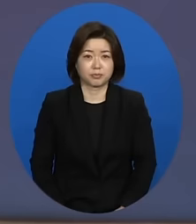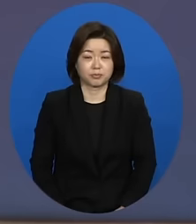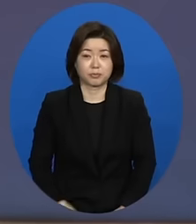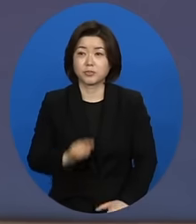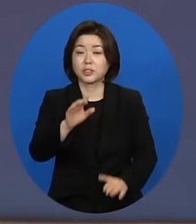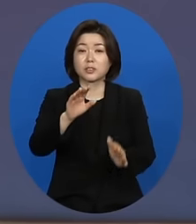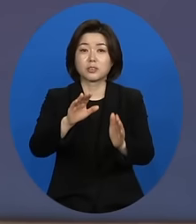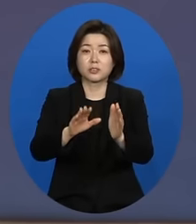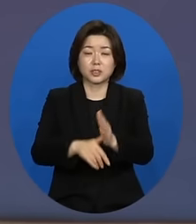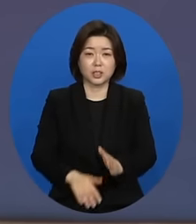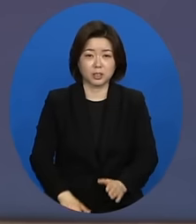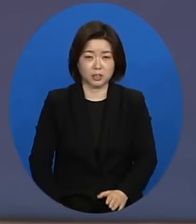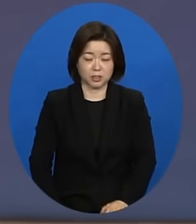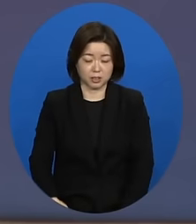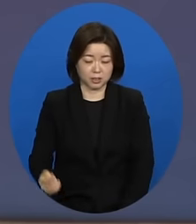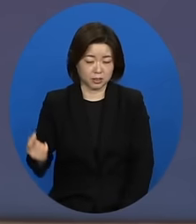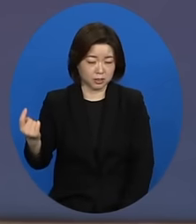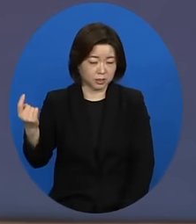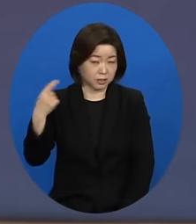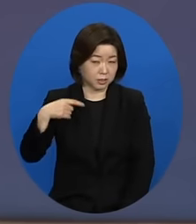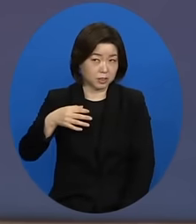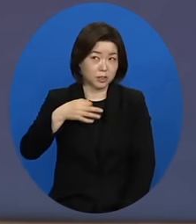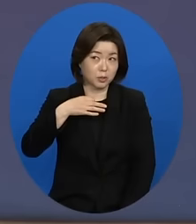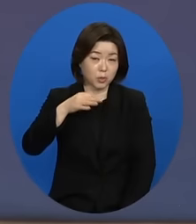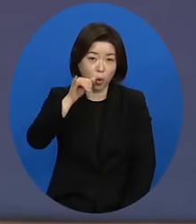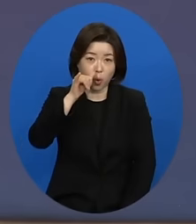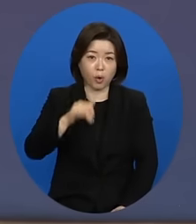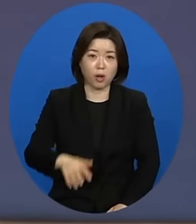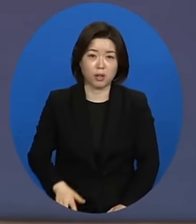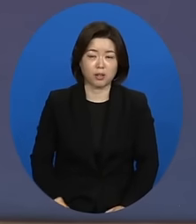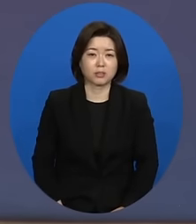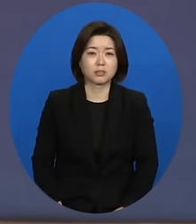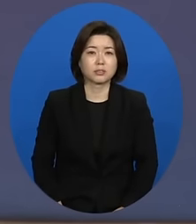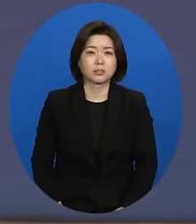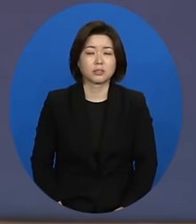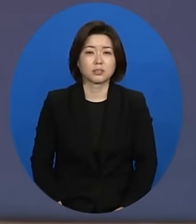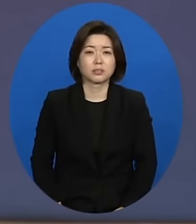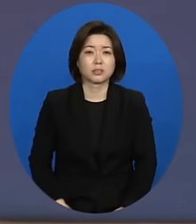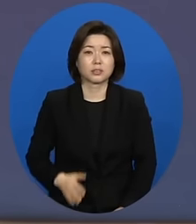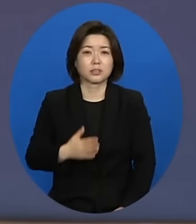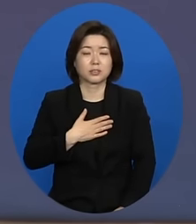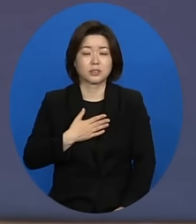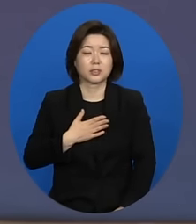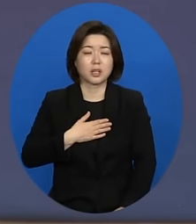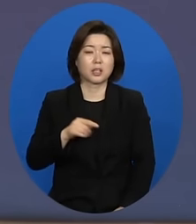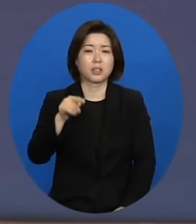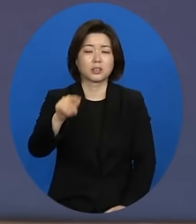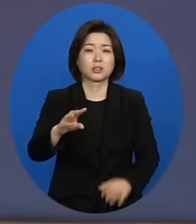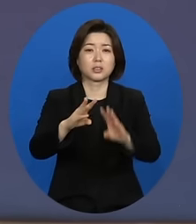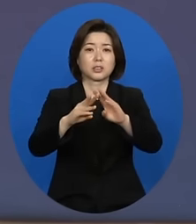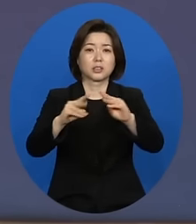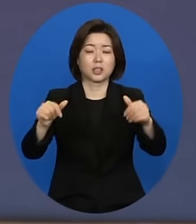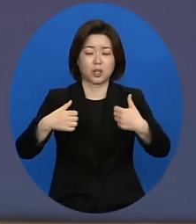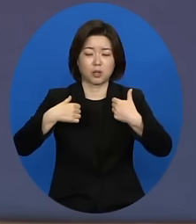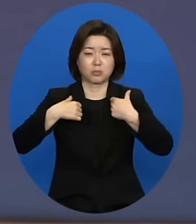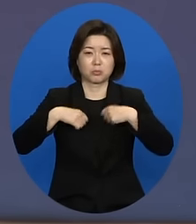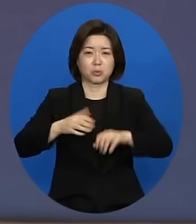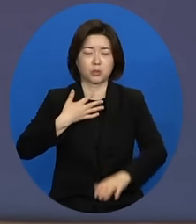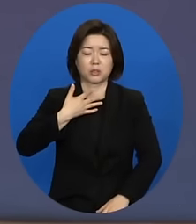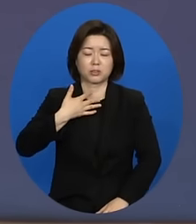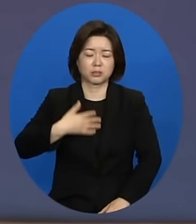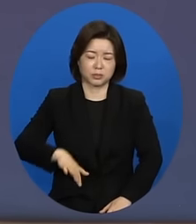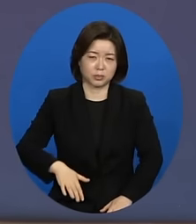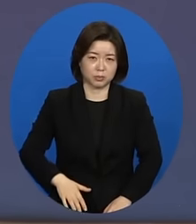그때 들려온 음성, 나는 그 땅을 포기한 적이 없다.